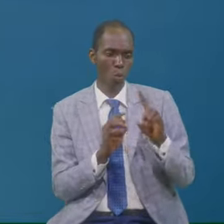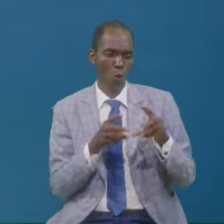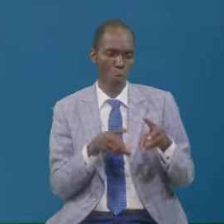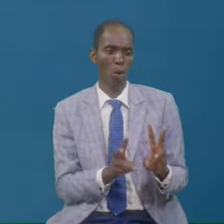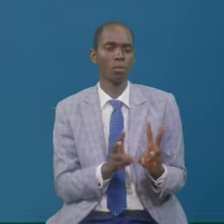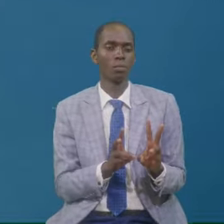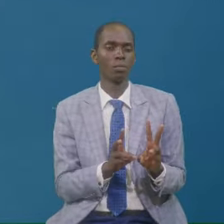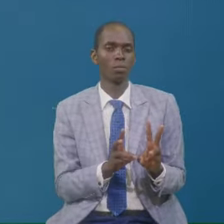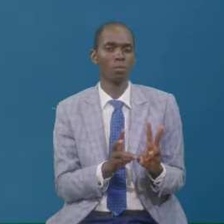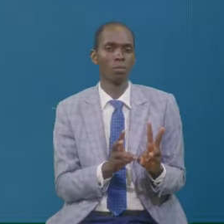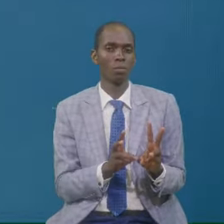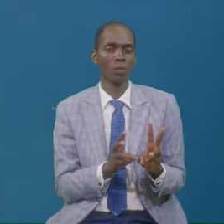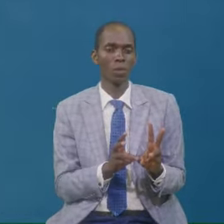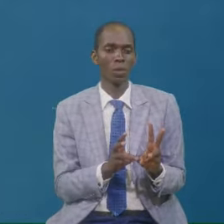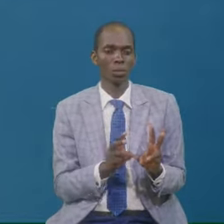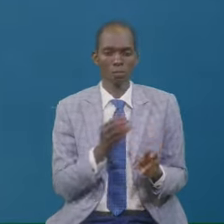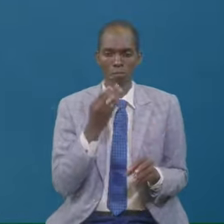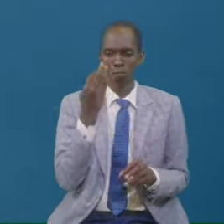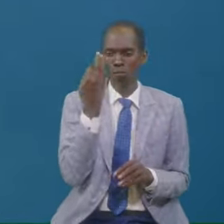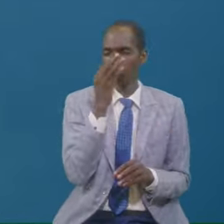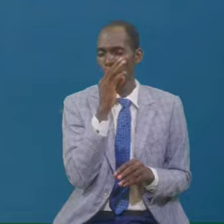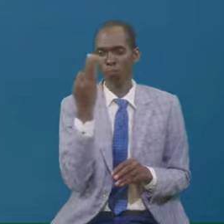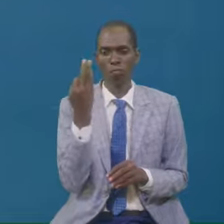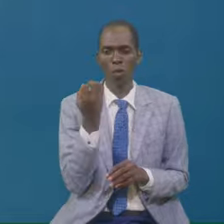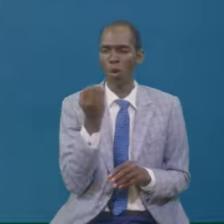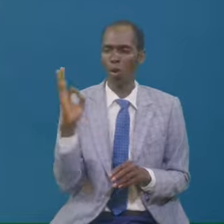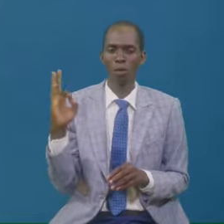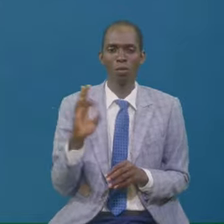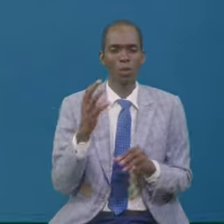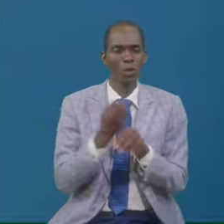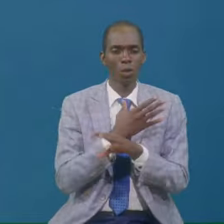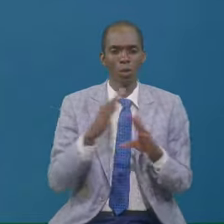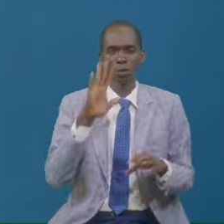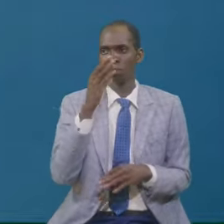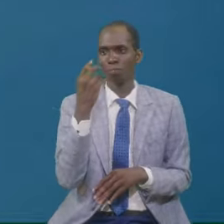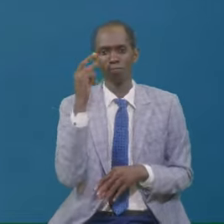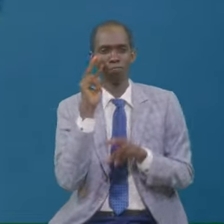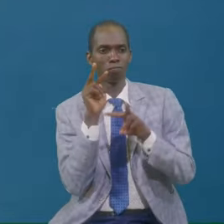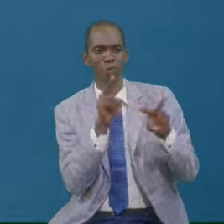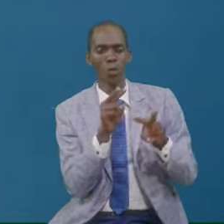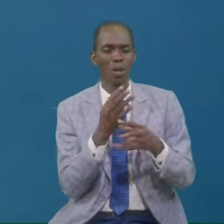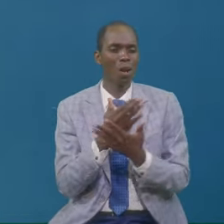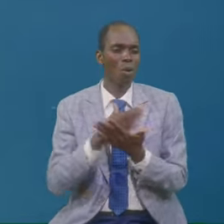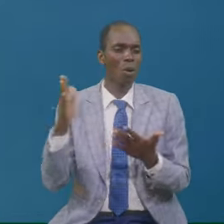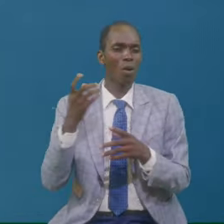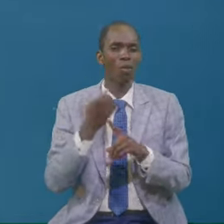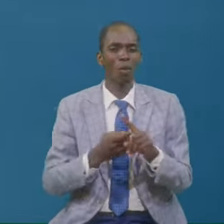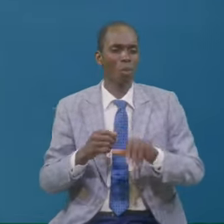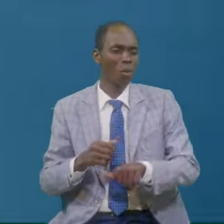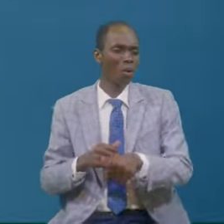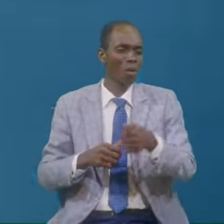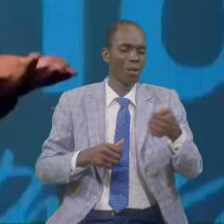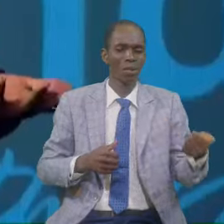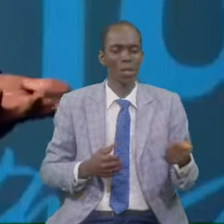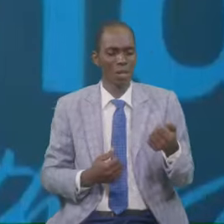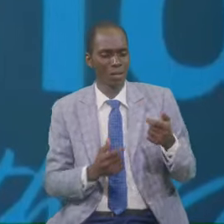టేక్ యువర్ లుక్, టేక్ యువర్ మైండ్, టేక్ యువర్ ఫేస్ అవే ఫ్రమ్ ఆల్ ది అదర్ అడ్వొకేట్స్